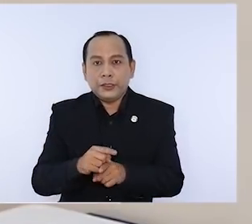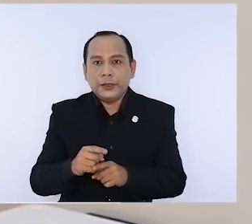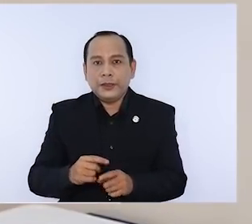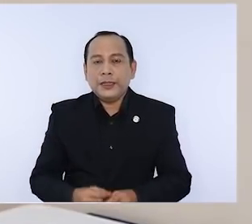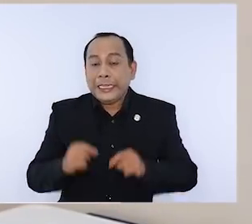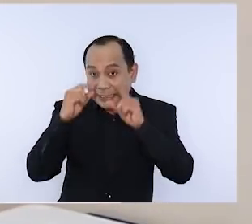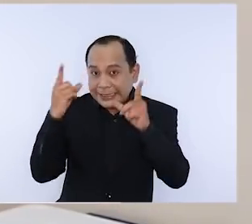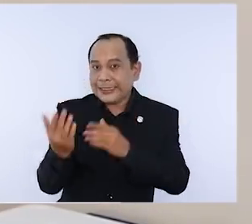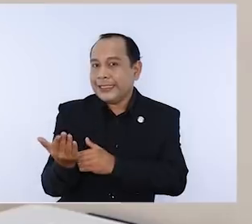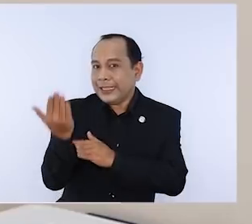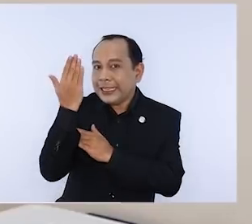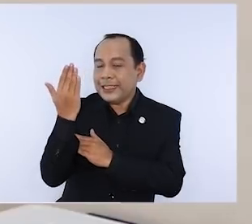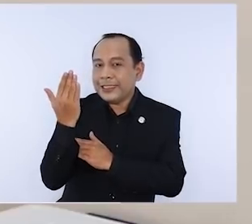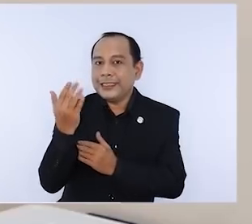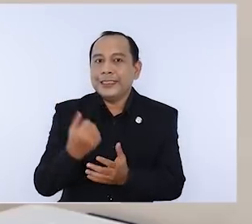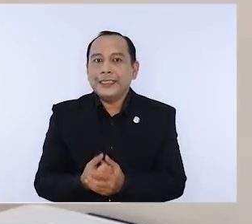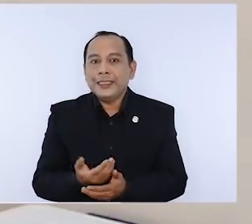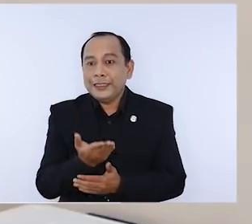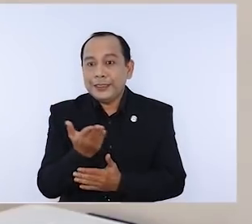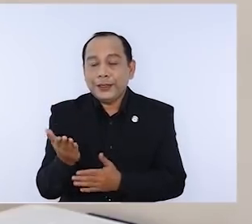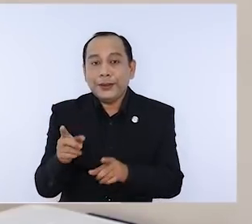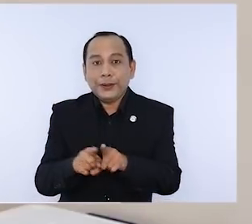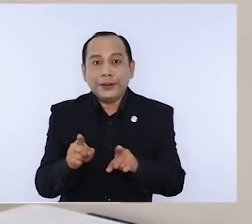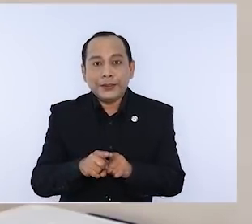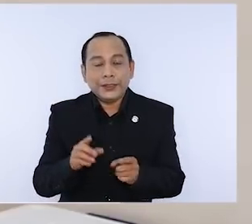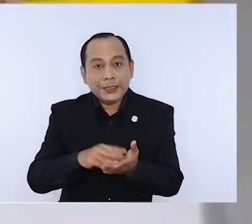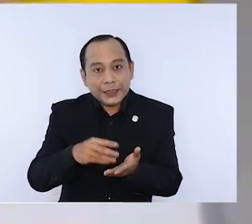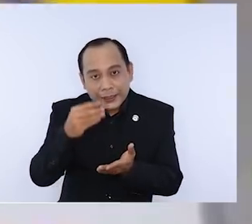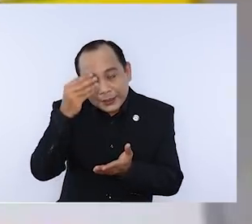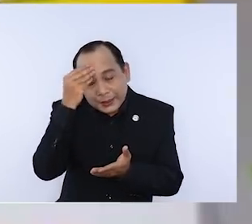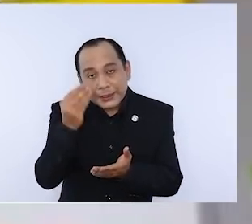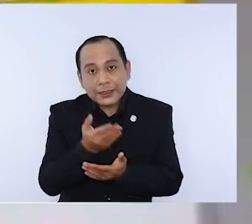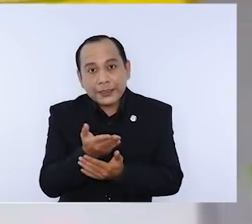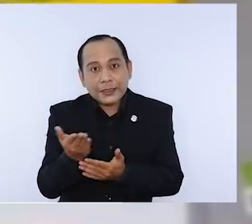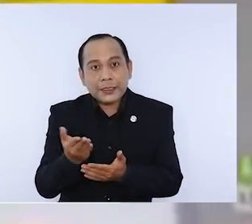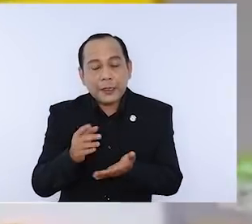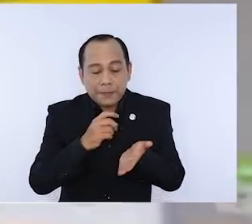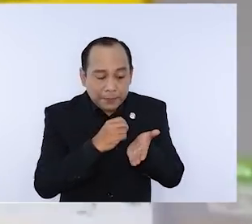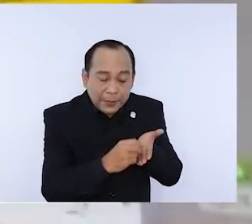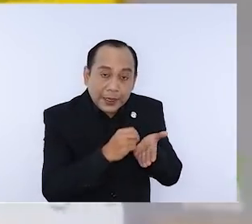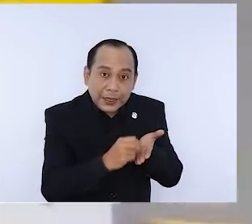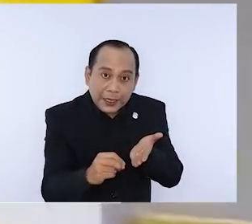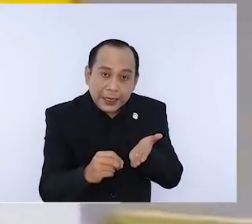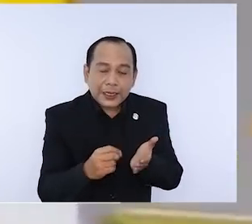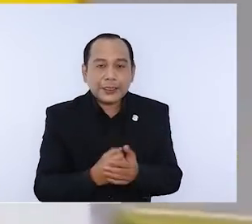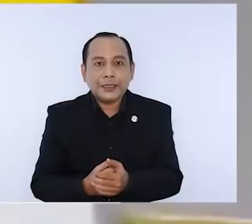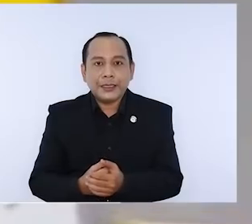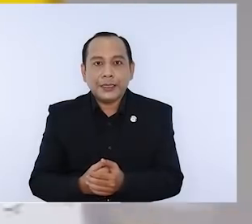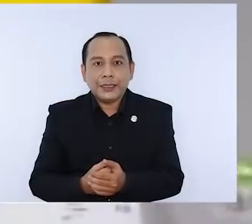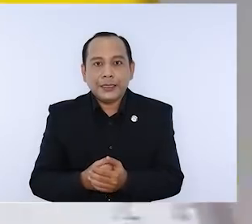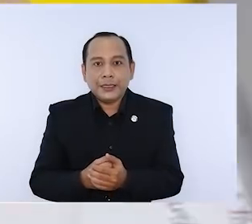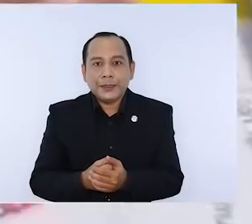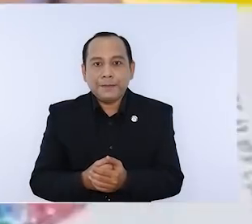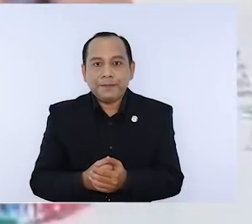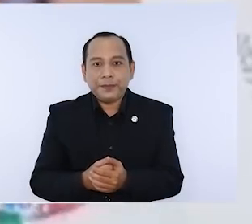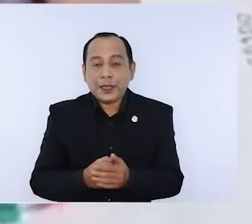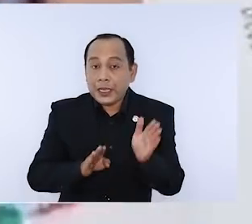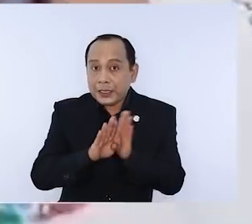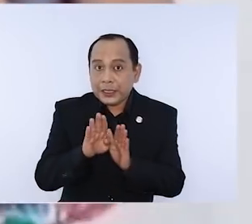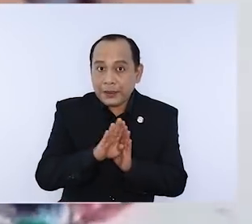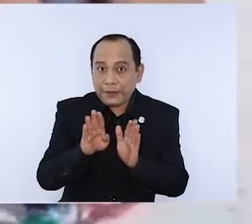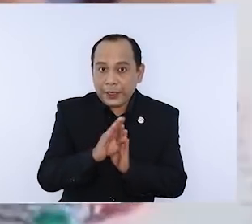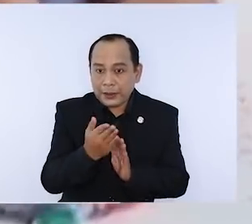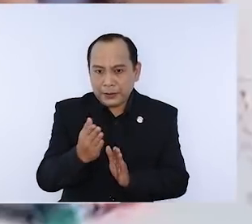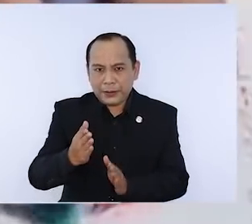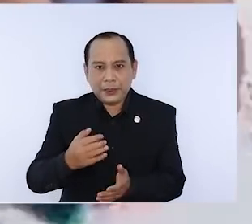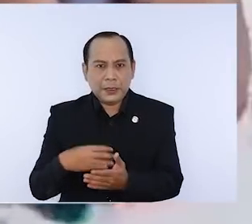maaga, kundi siya rin po ay natuto rin magsulat, natuto na develop ang kanyang